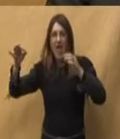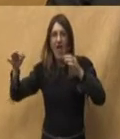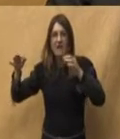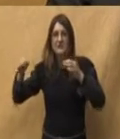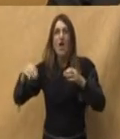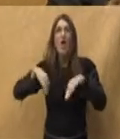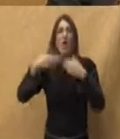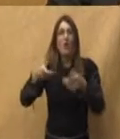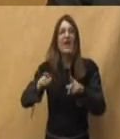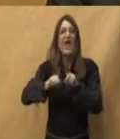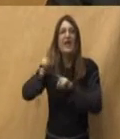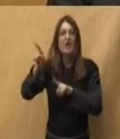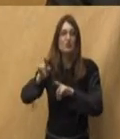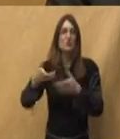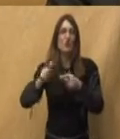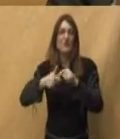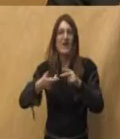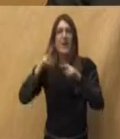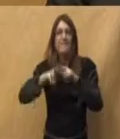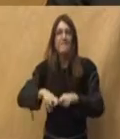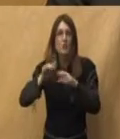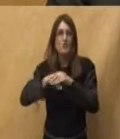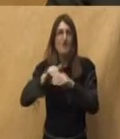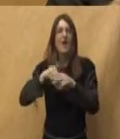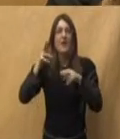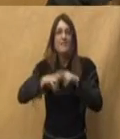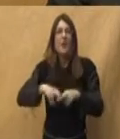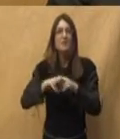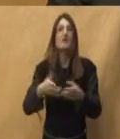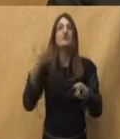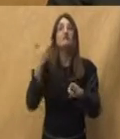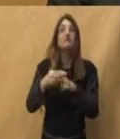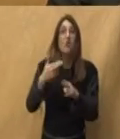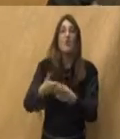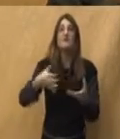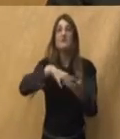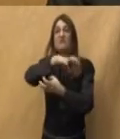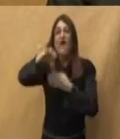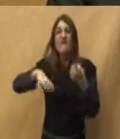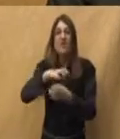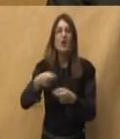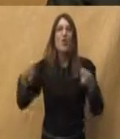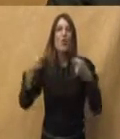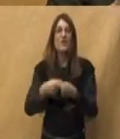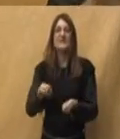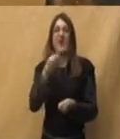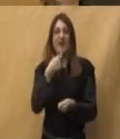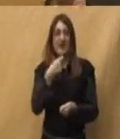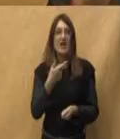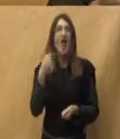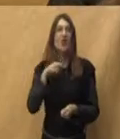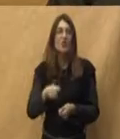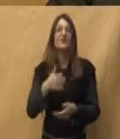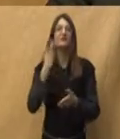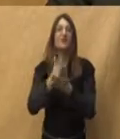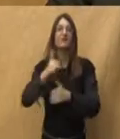je rezultat, odnosno posljedica, ili bolest, ili nekakva afera, nekakva frka vezana uz hranu i prehranu i to se iz godine